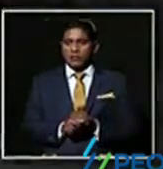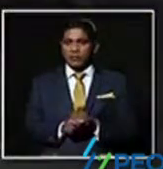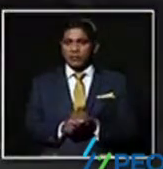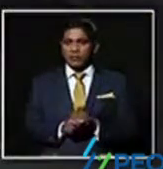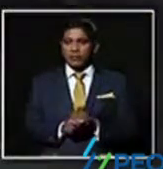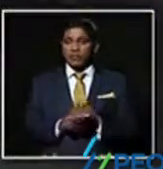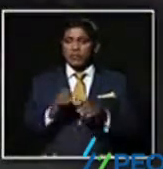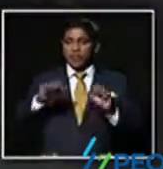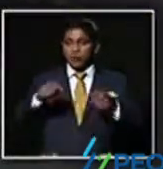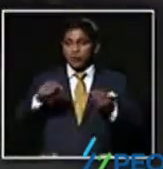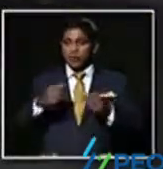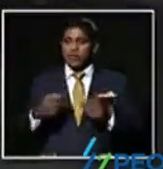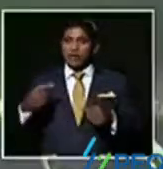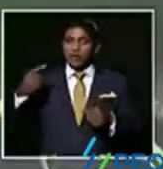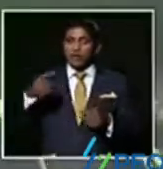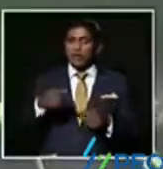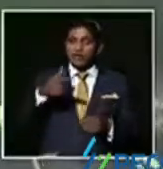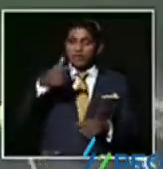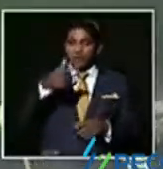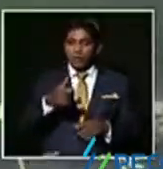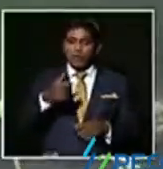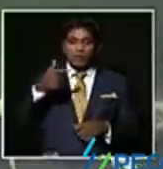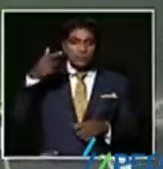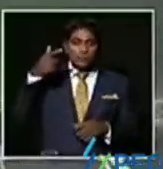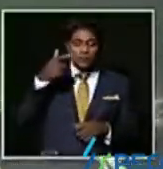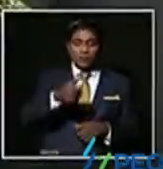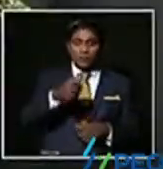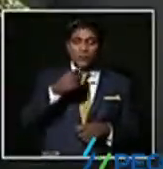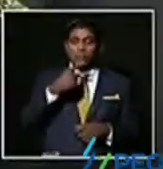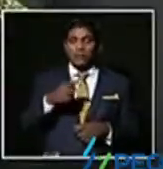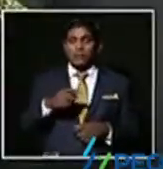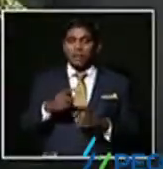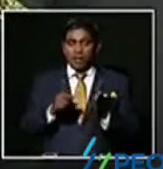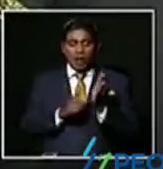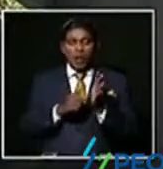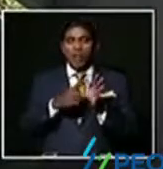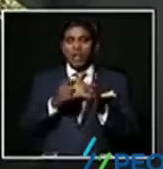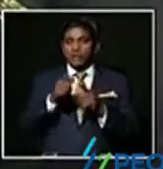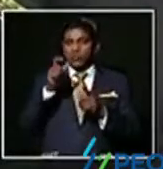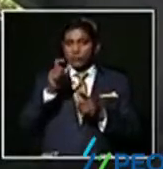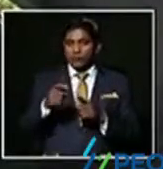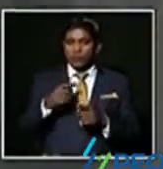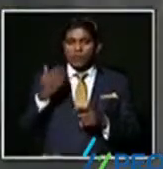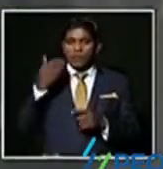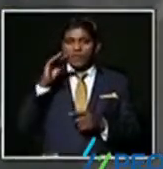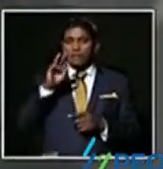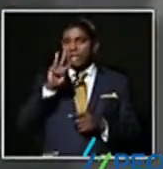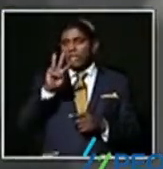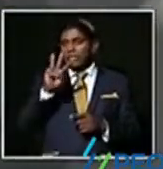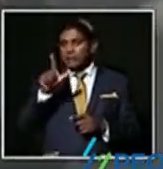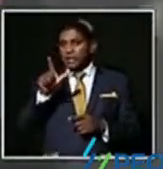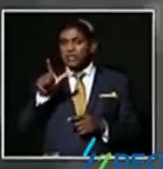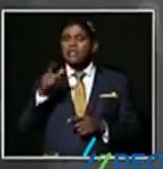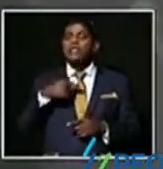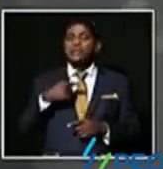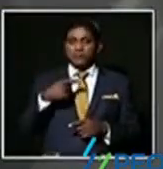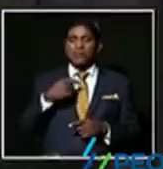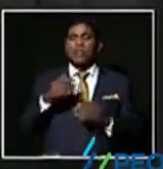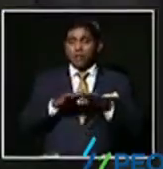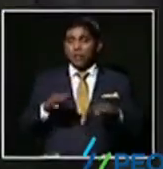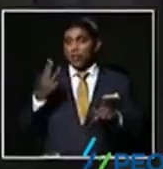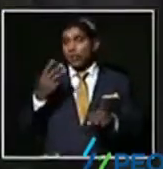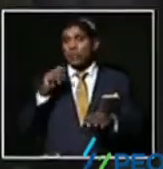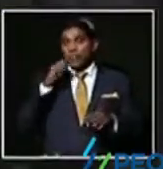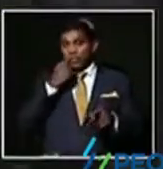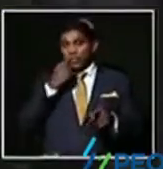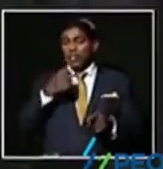යතුරු පැදියෙන් පැමිණි වෙඩික්කරුගේ ප්‍රහාරයට ලක්වුණේ ලක්ෂිත රුවන් කුමාර නැමැති 37 හැවිරිදි තිද රුපියෙක්. තිරෝද රතර යදුරක